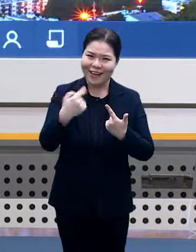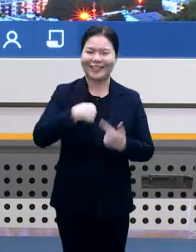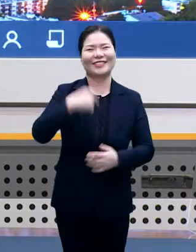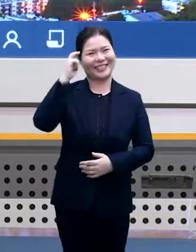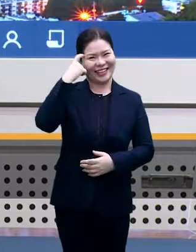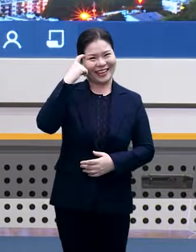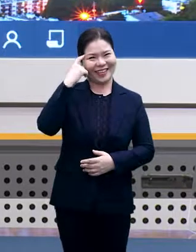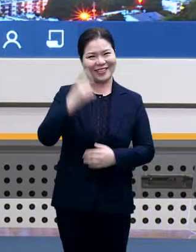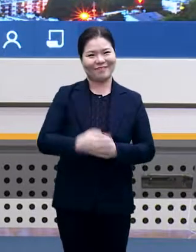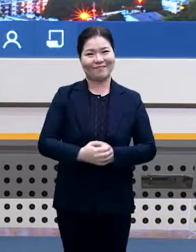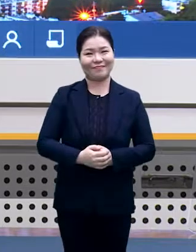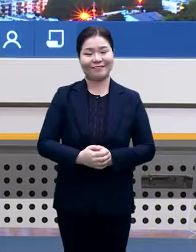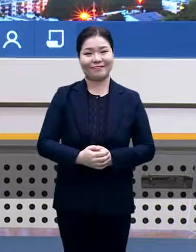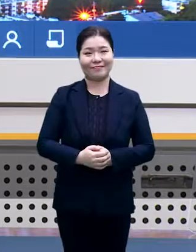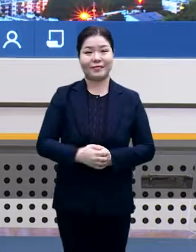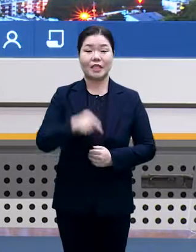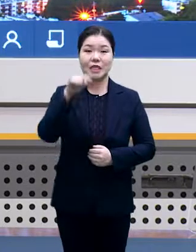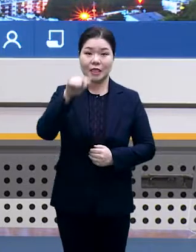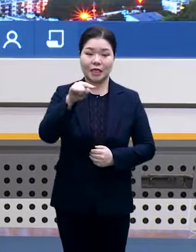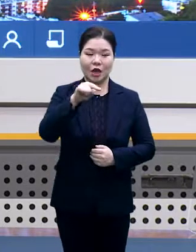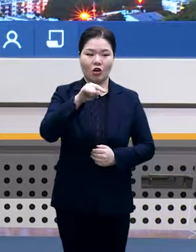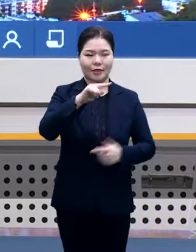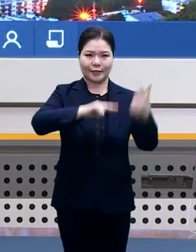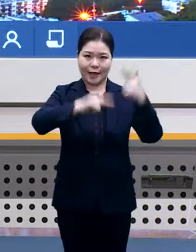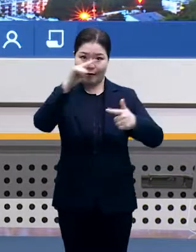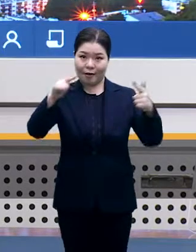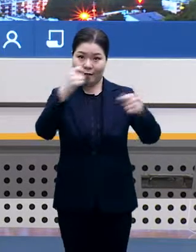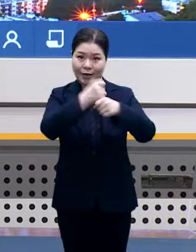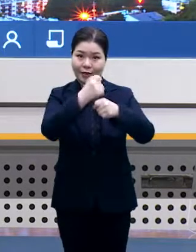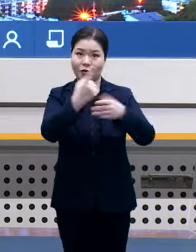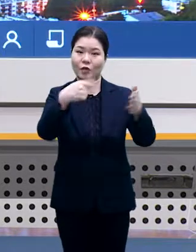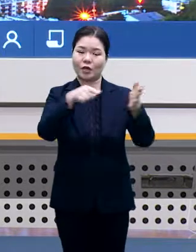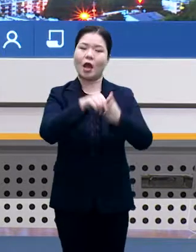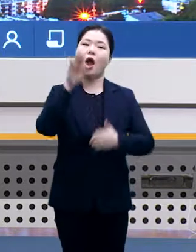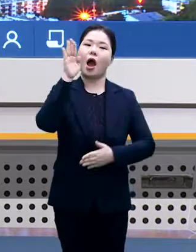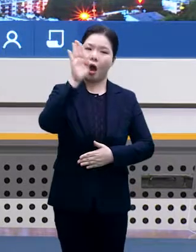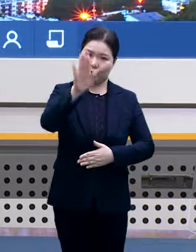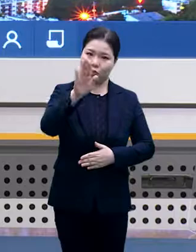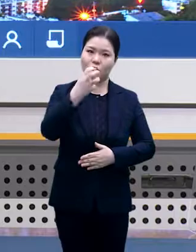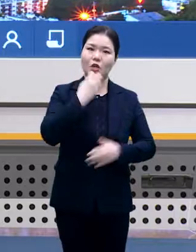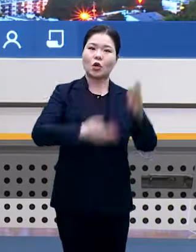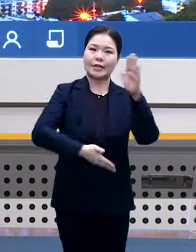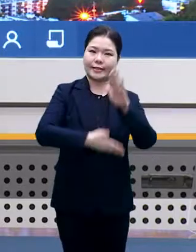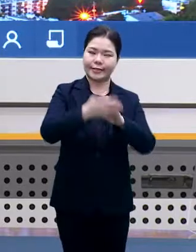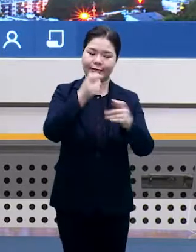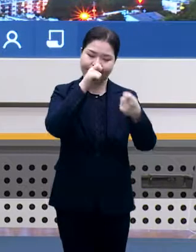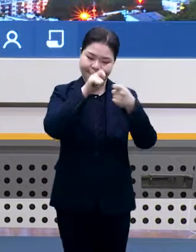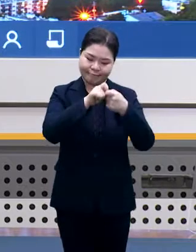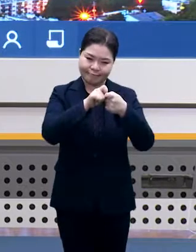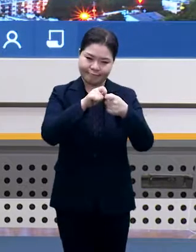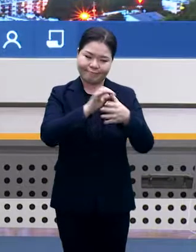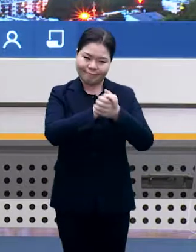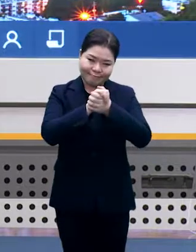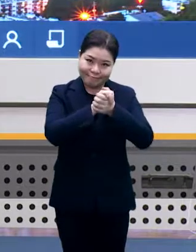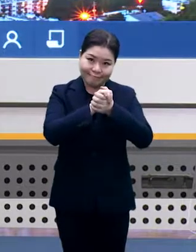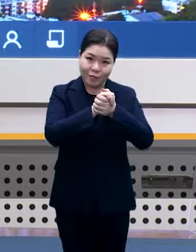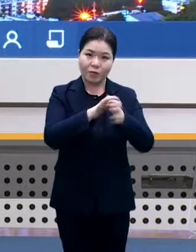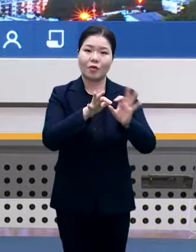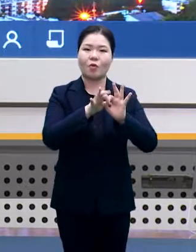저는 생각합니다. 이 층고 완화를 위해서는 앞으로 서울시와의 긴밀한